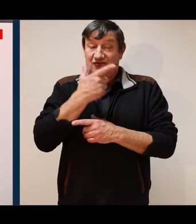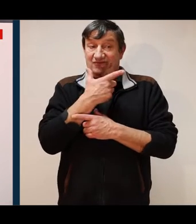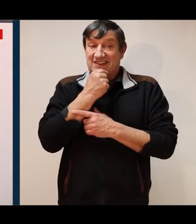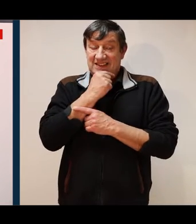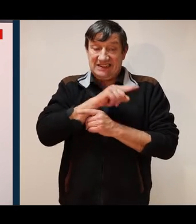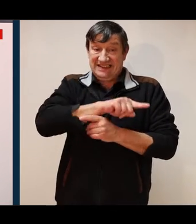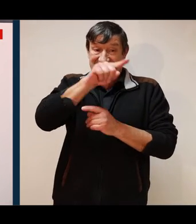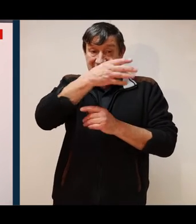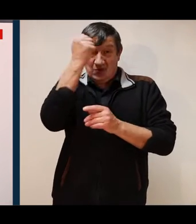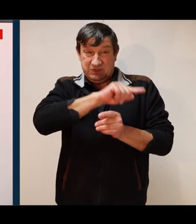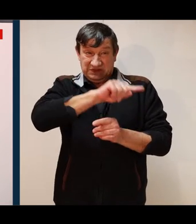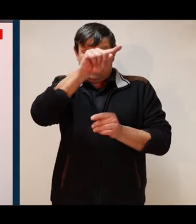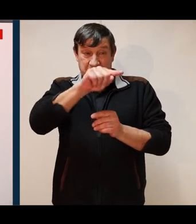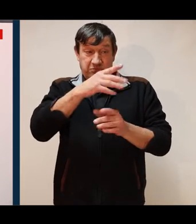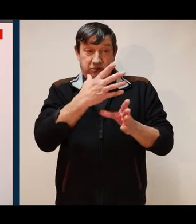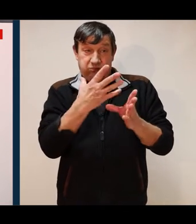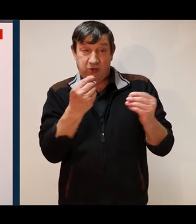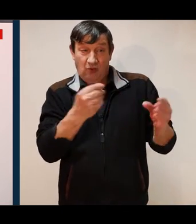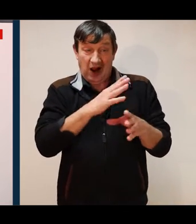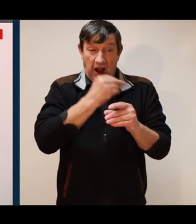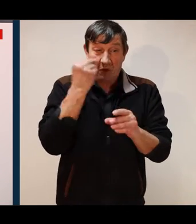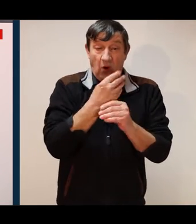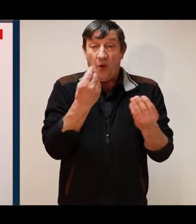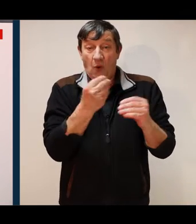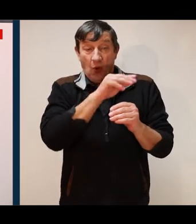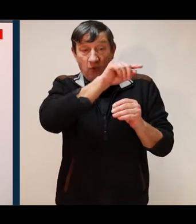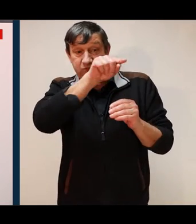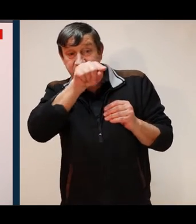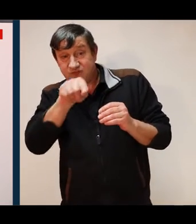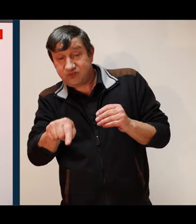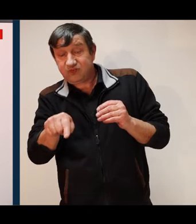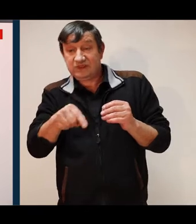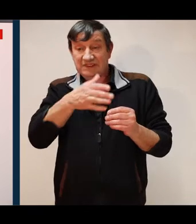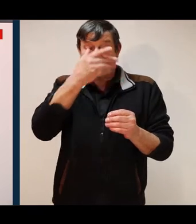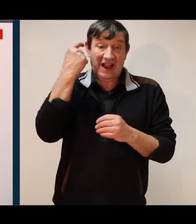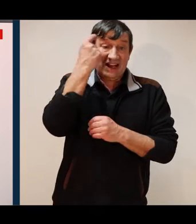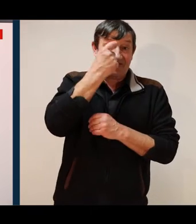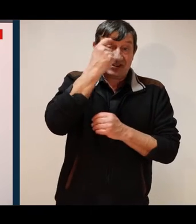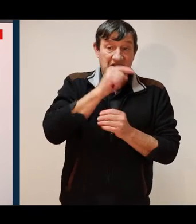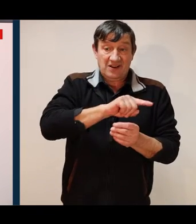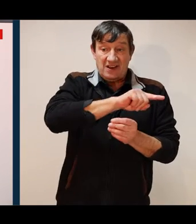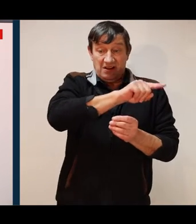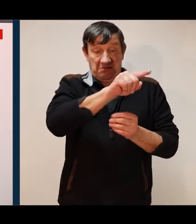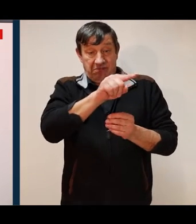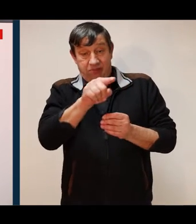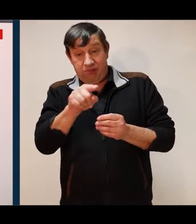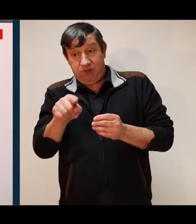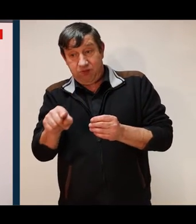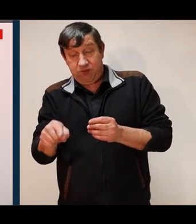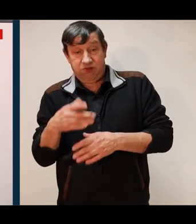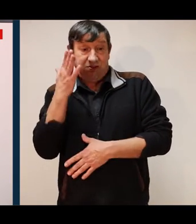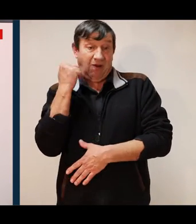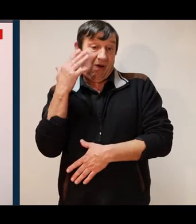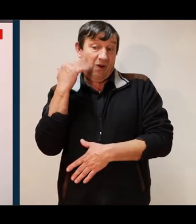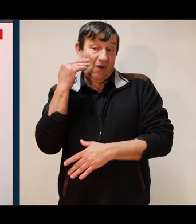je suis là, j'ai encore beaucoup à apprendre, ou si finalement je suis là et que si je n'y réfléchis pas, je vais vite me retrouver en zone